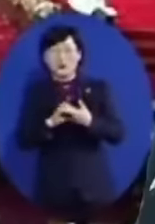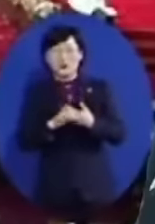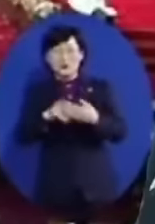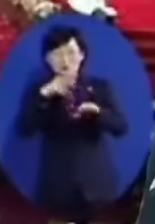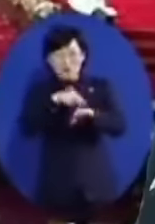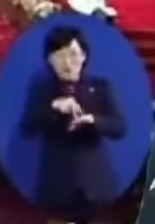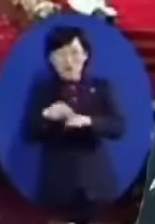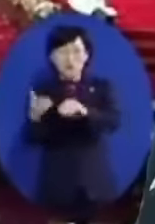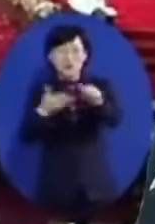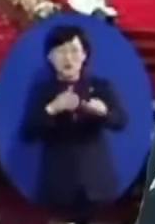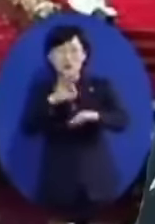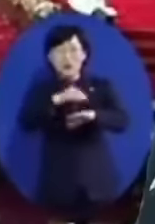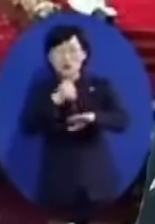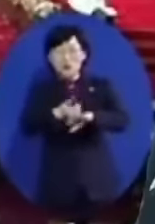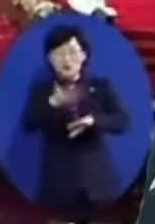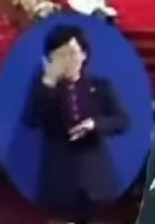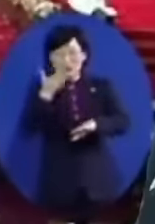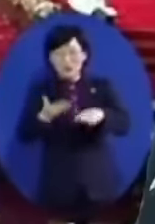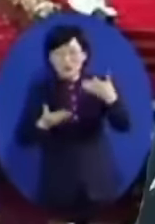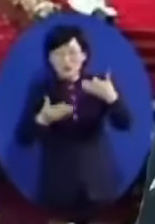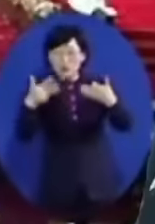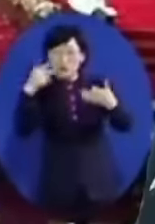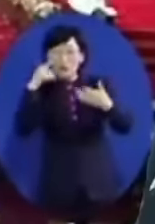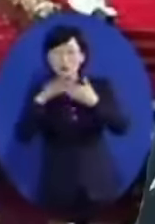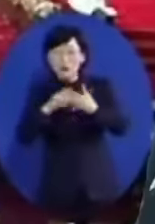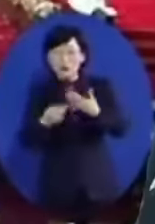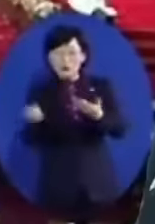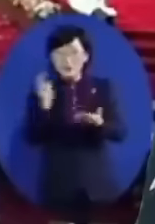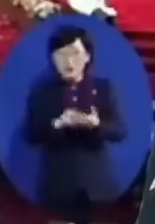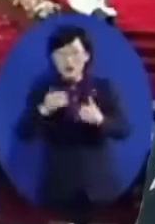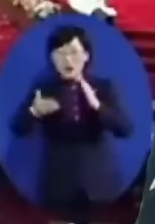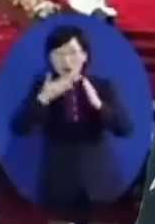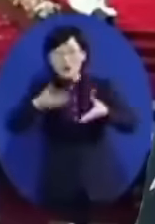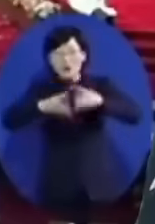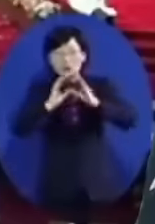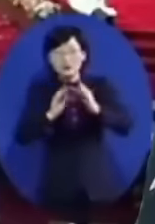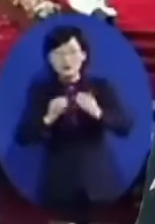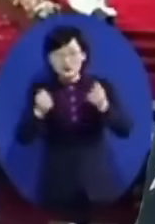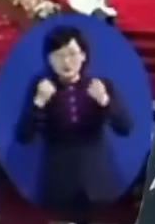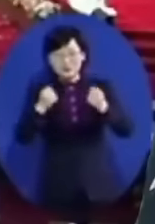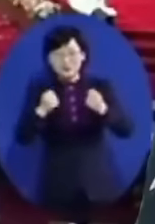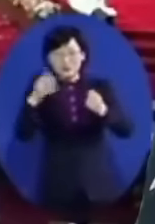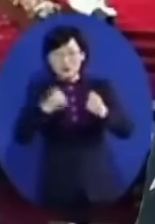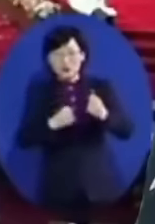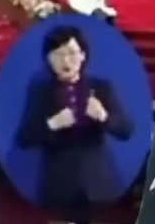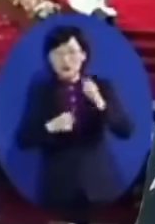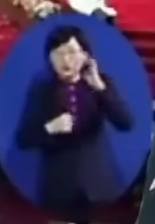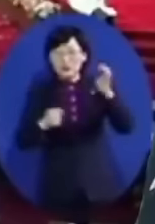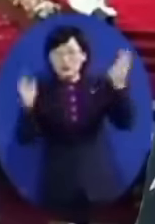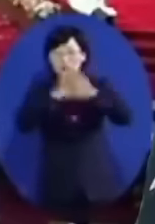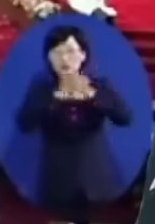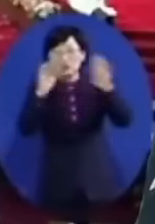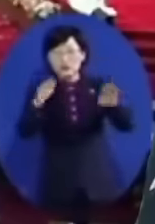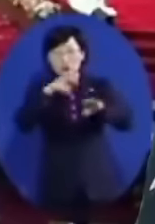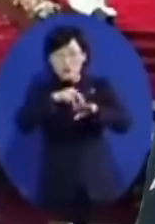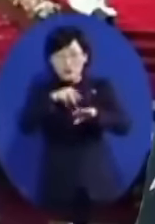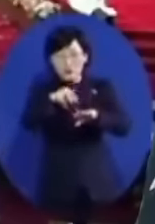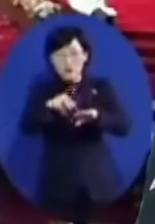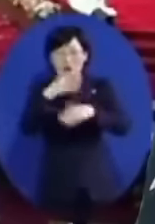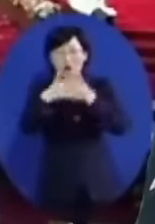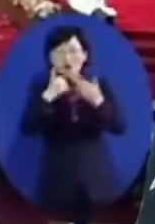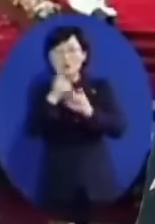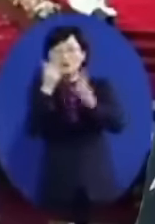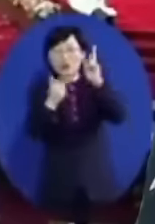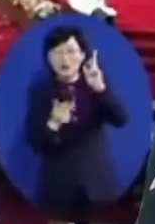걸읍시다. 열왕기상 19장 8절에 보면 이에 일어나 먹고 마시고 그 음식물의 힘을 의지하여 40주 40야를 가서 하나님 산 호렙에